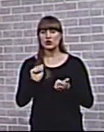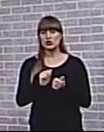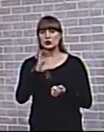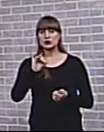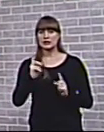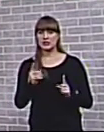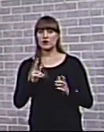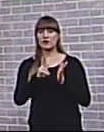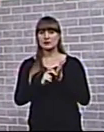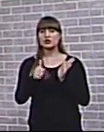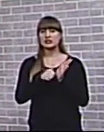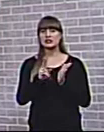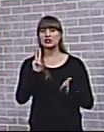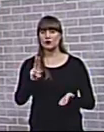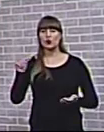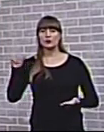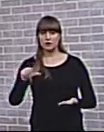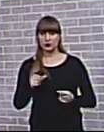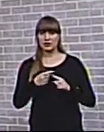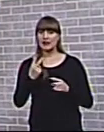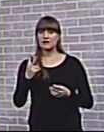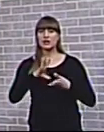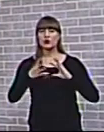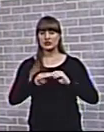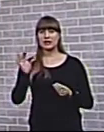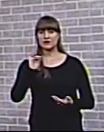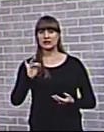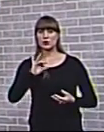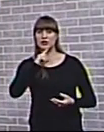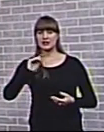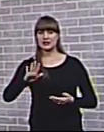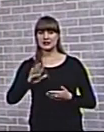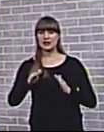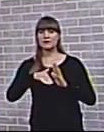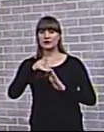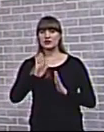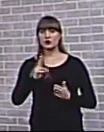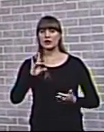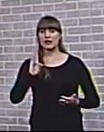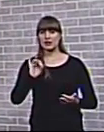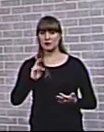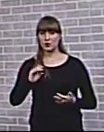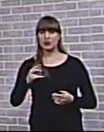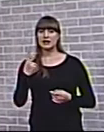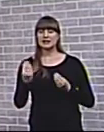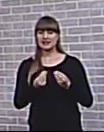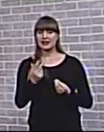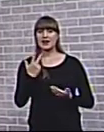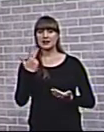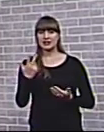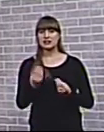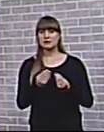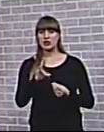до 862 минут. Это второй результат в истории России. Выше только Нигматуллин. Но сыграй Медведев еще один матч